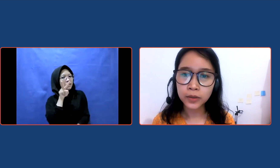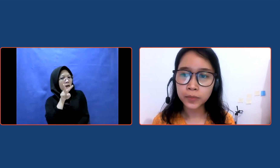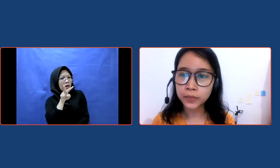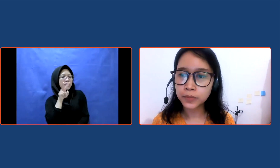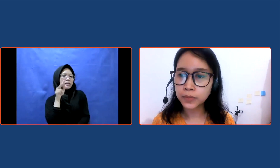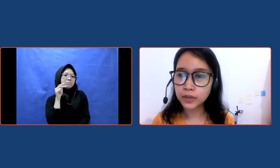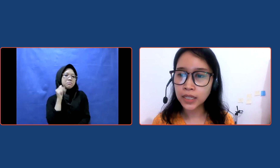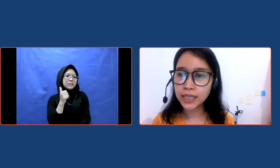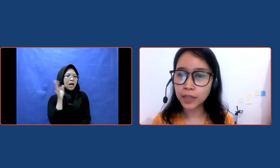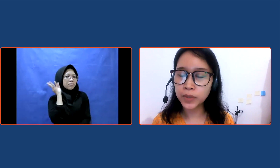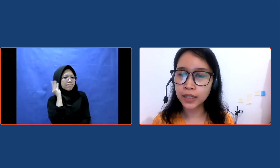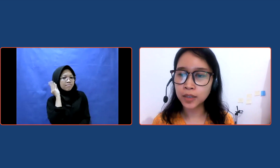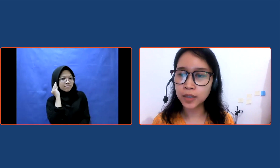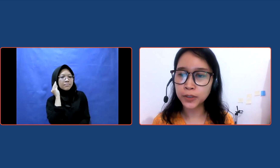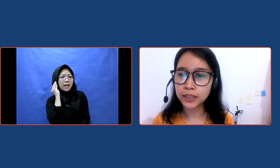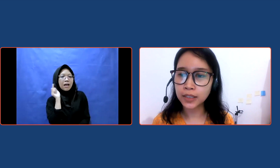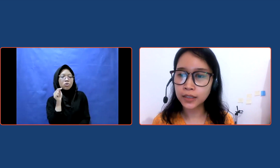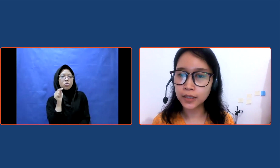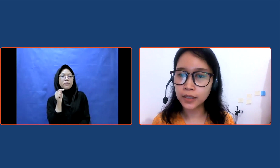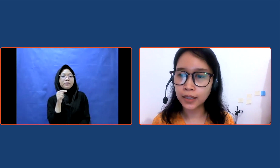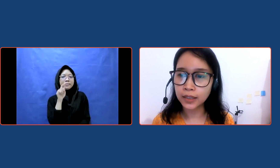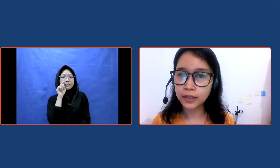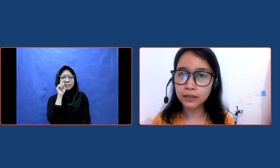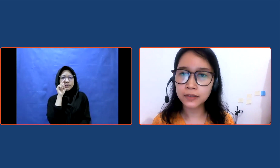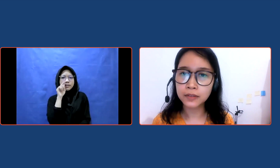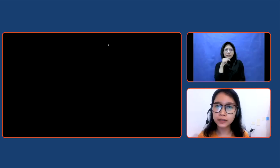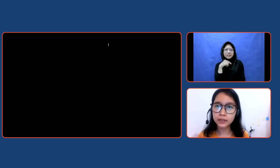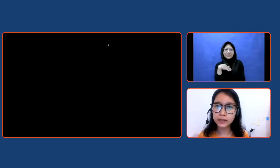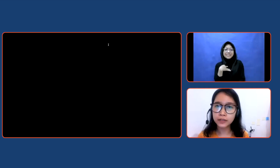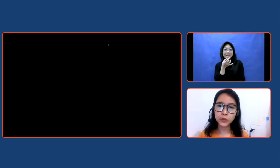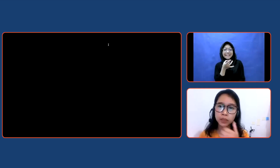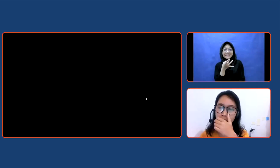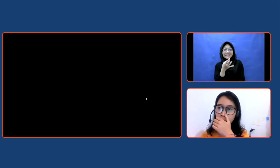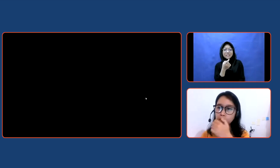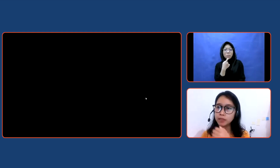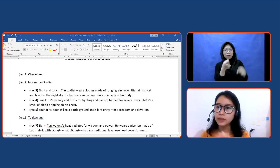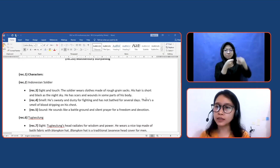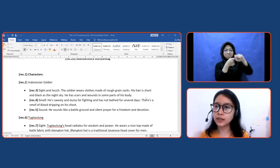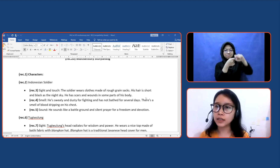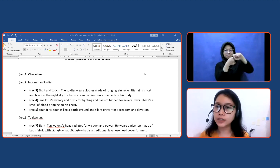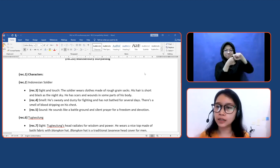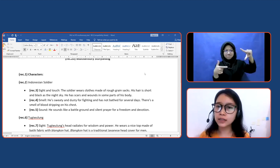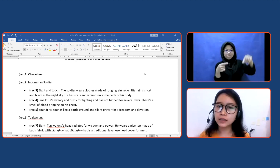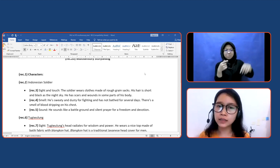Amin dari scriptnya ya mungkin saya izin Share lagi mungkin harus kalian bisa terlihat jelas di